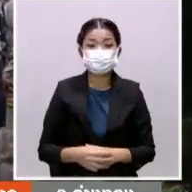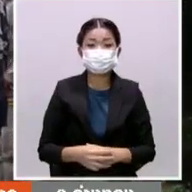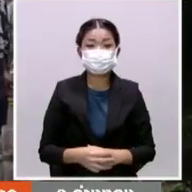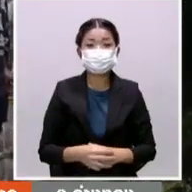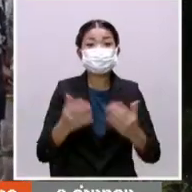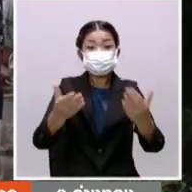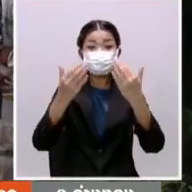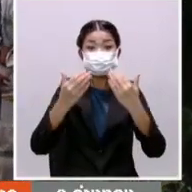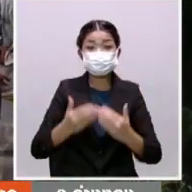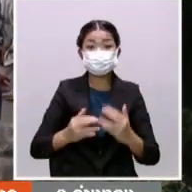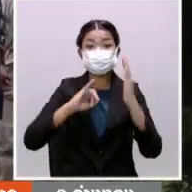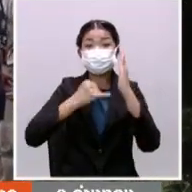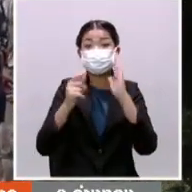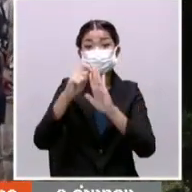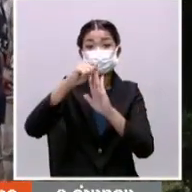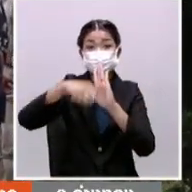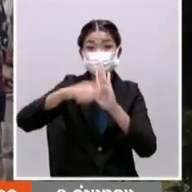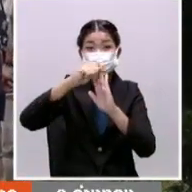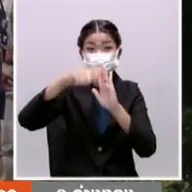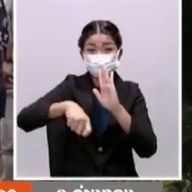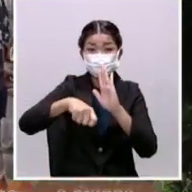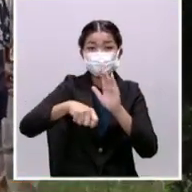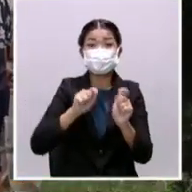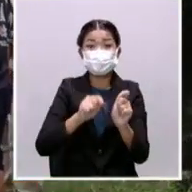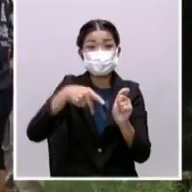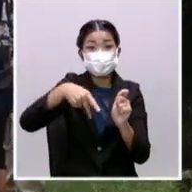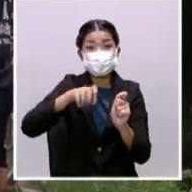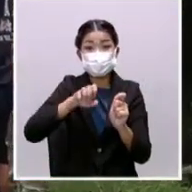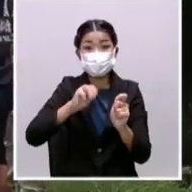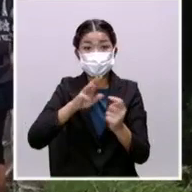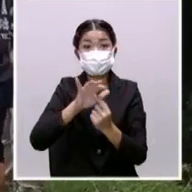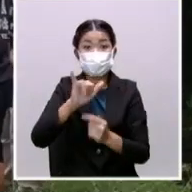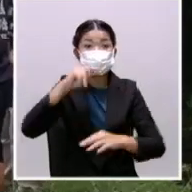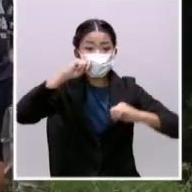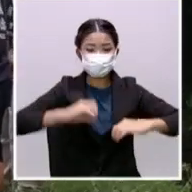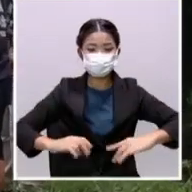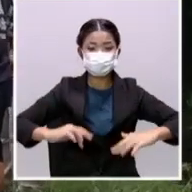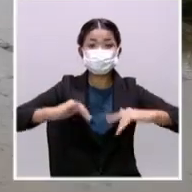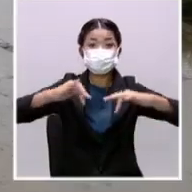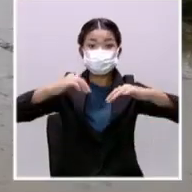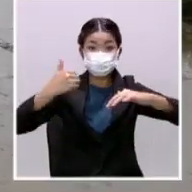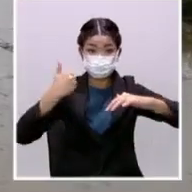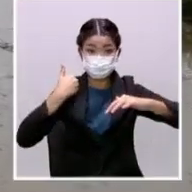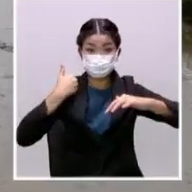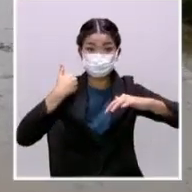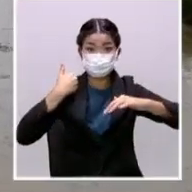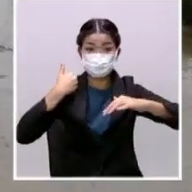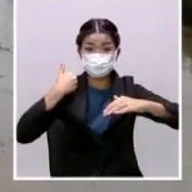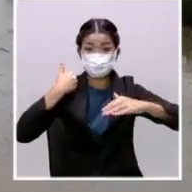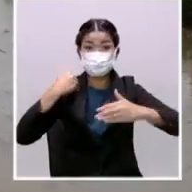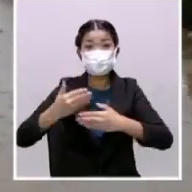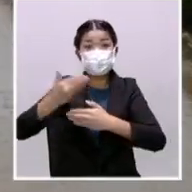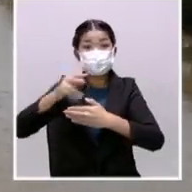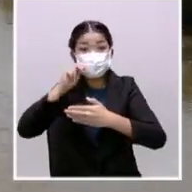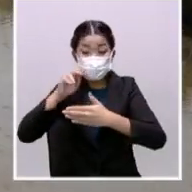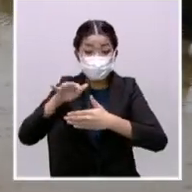ะครับ ส่วนที่จังหวัดนครราชสีมานะคะในพื้นที่อำเภอพิมายน้ำยังคงท่วมสูงเช่นเดียวกันค่ะฝายเก็บน้ำหนอง